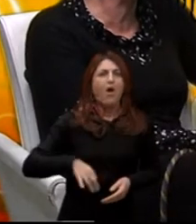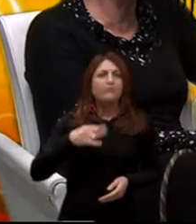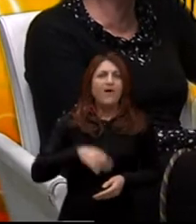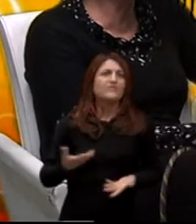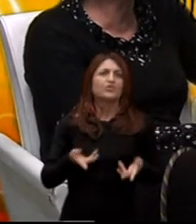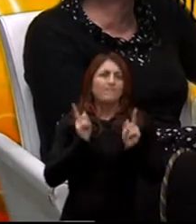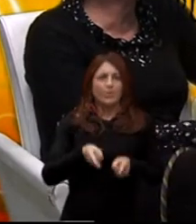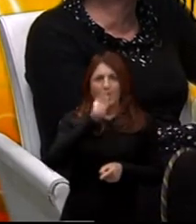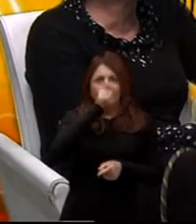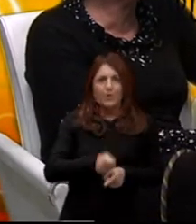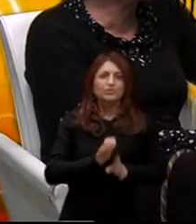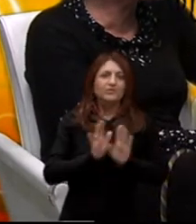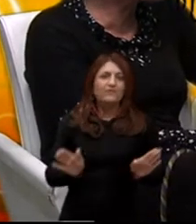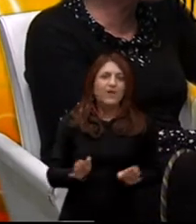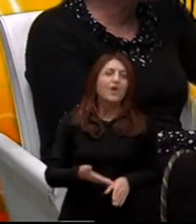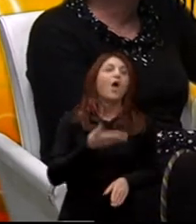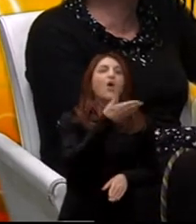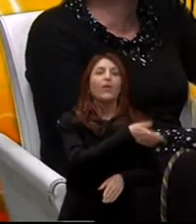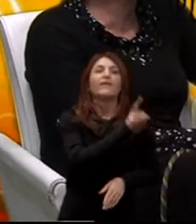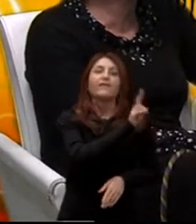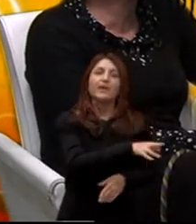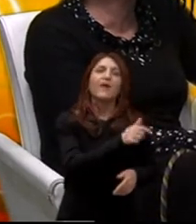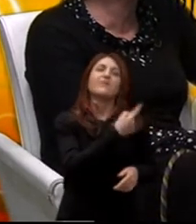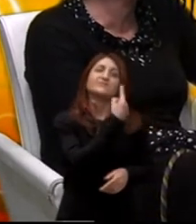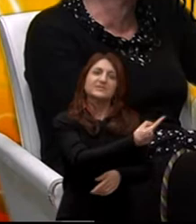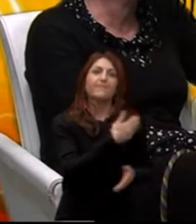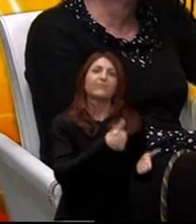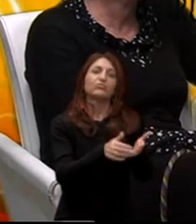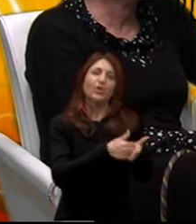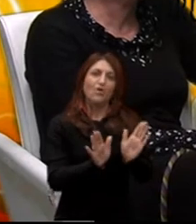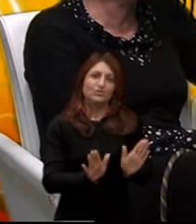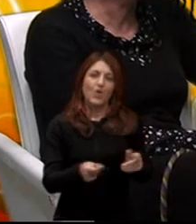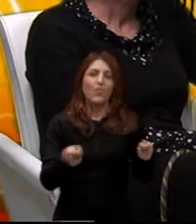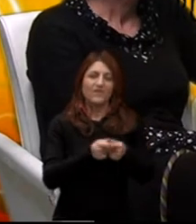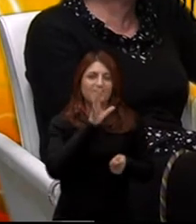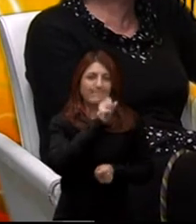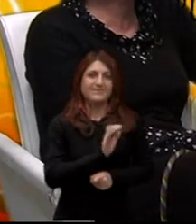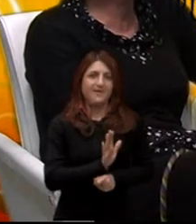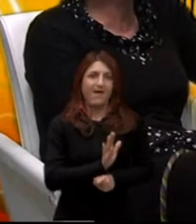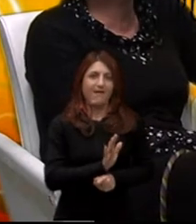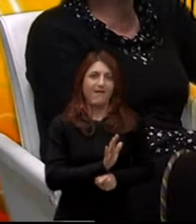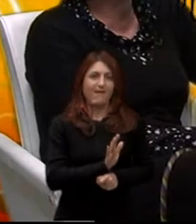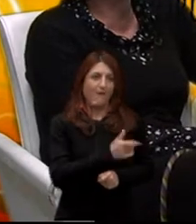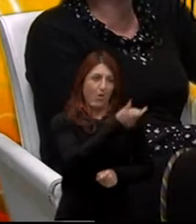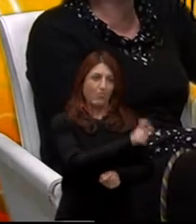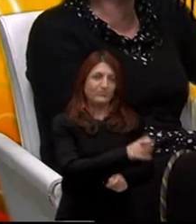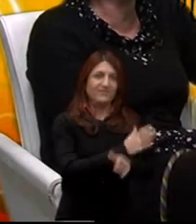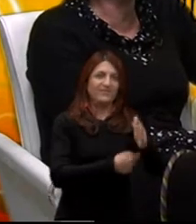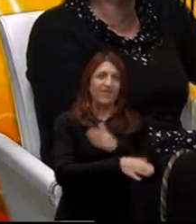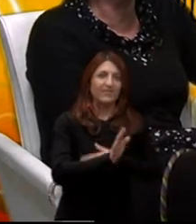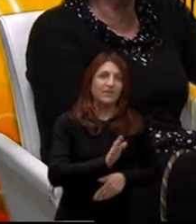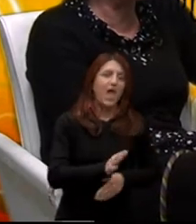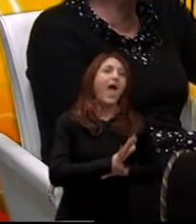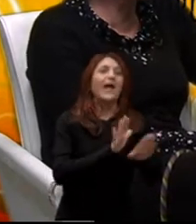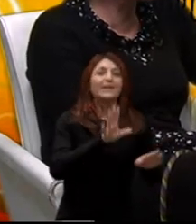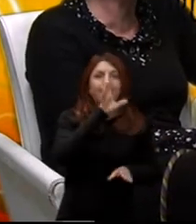moraju pridržavati, oni zapravo snose sve troškove za tog psa. Dobro. Da? Do onog trenutka do kada taj pas